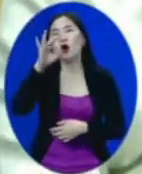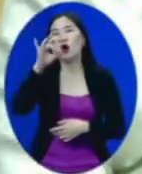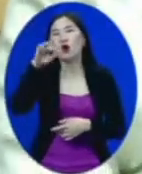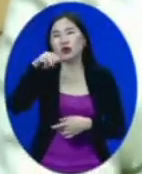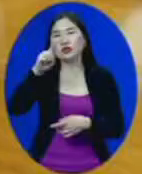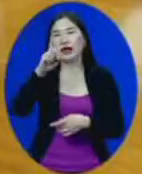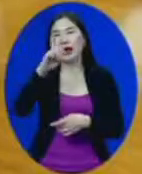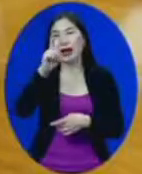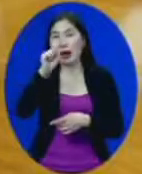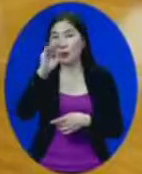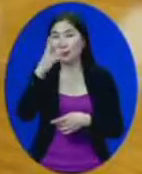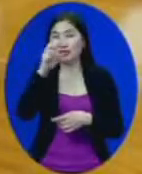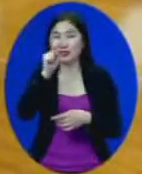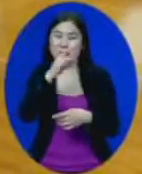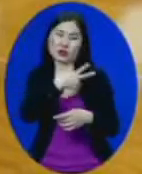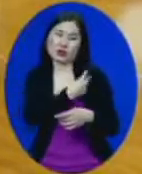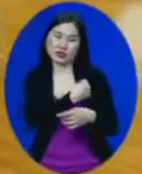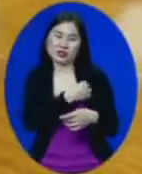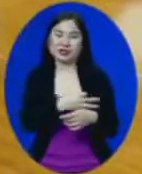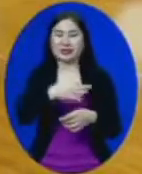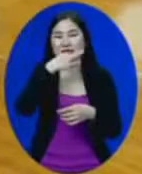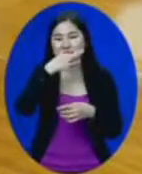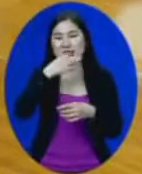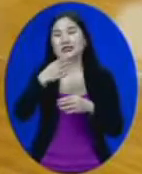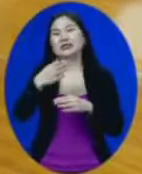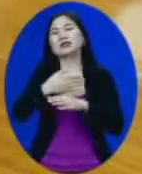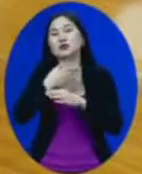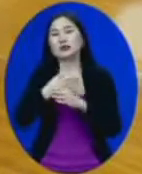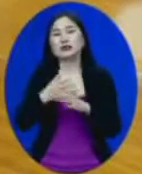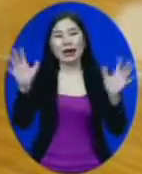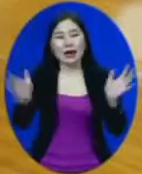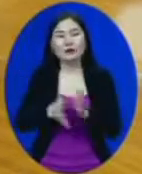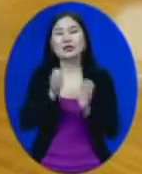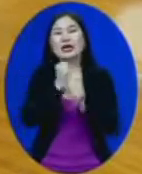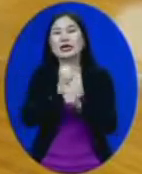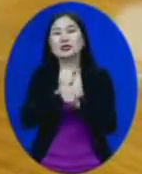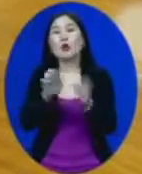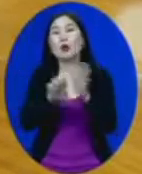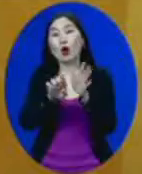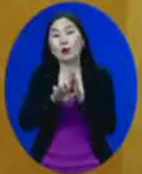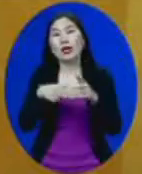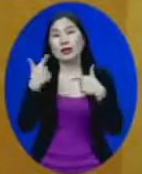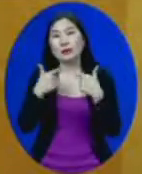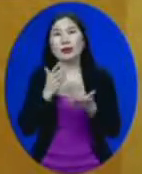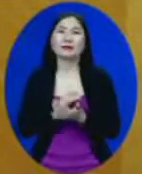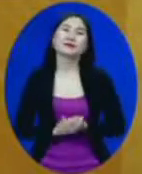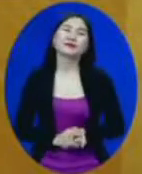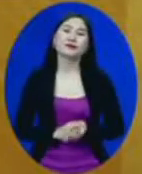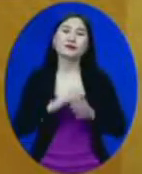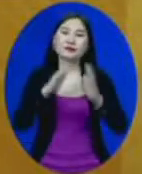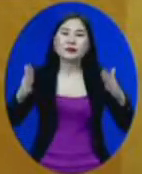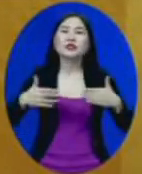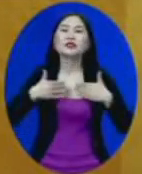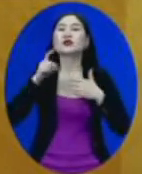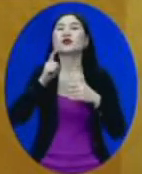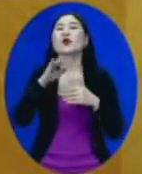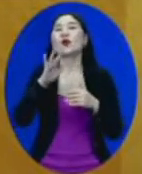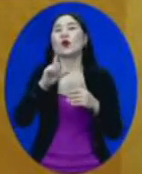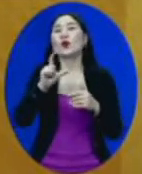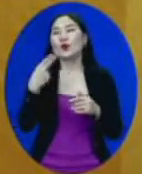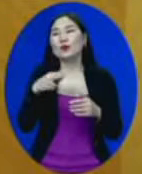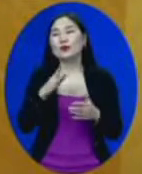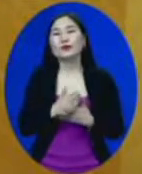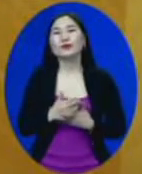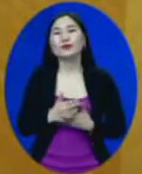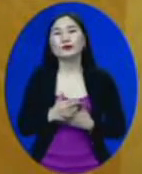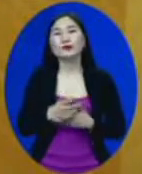эсрэг вакцинжуулалт эрт илрүүлэг зэрэгт хамтран ажиллах боломжтой гэдгээ мэдгдсэн юм а. За бидний хувьд бол маш том дэвшил